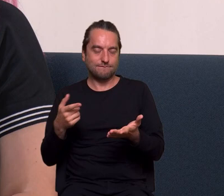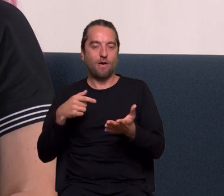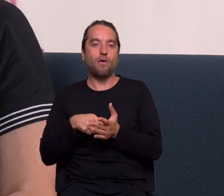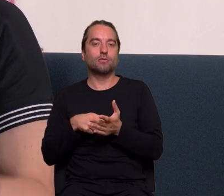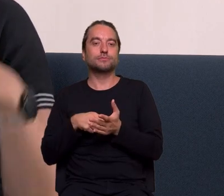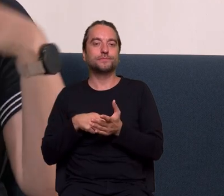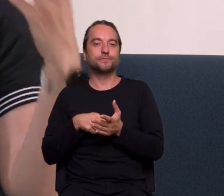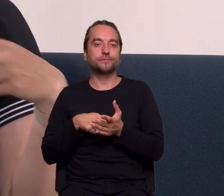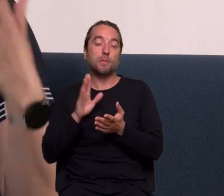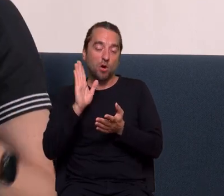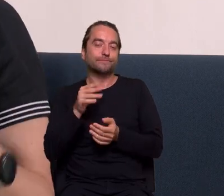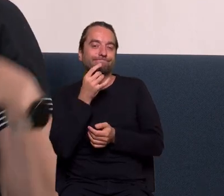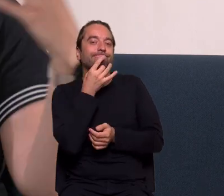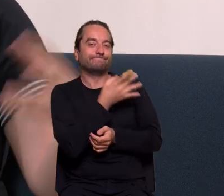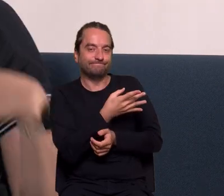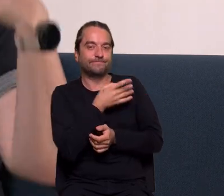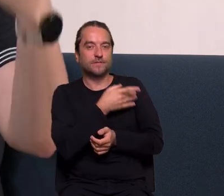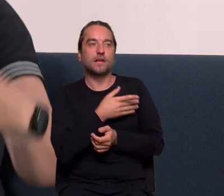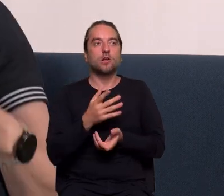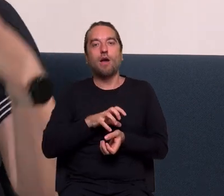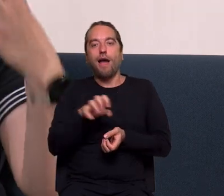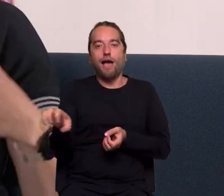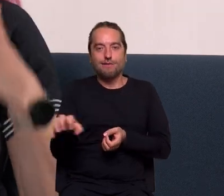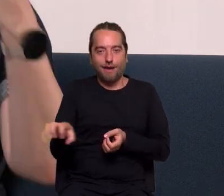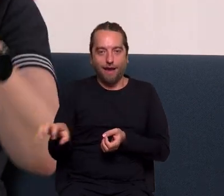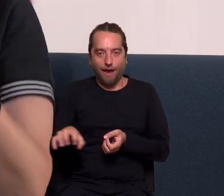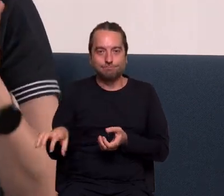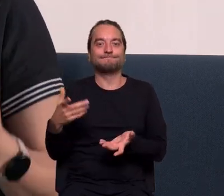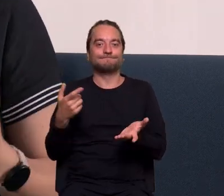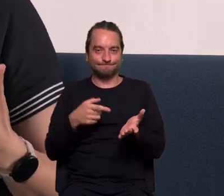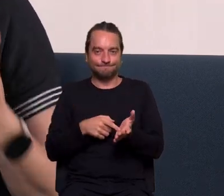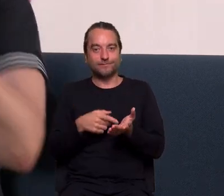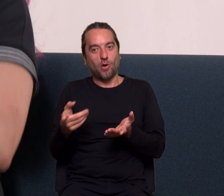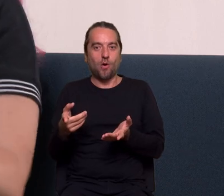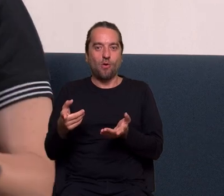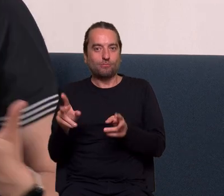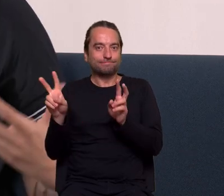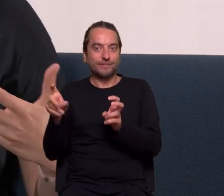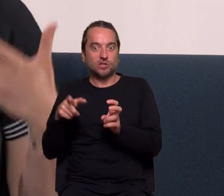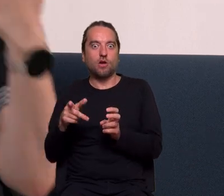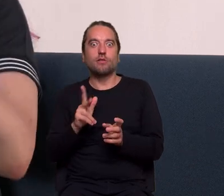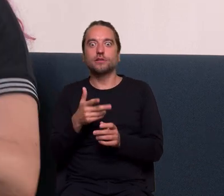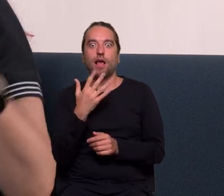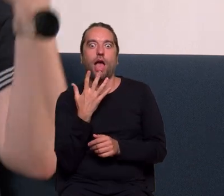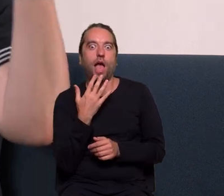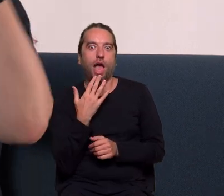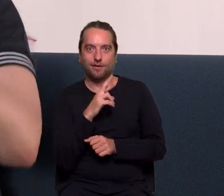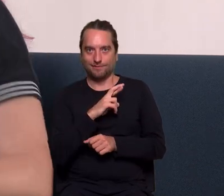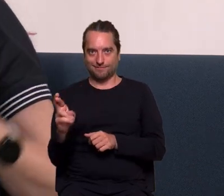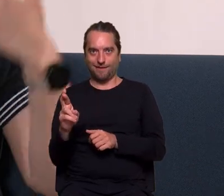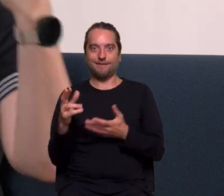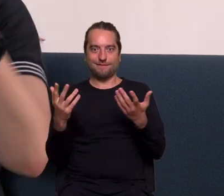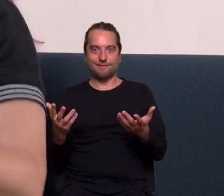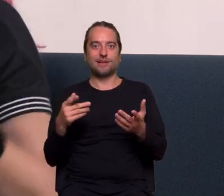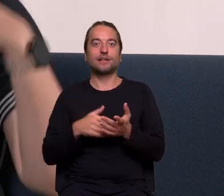o to, co znamy pod nazwą szabru, takiego oficjalnego szabru, który też jest takim przejawem pożądliwości rzeczy, prawda? Chcemy je